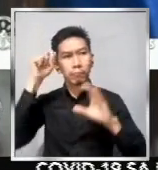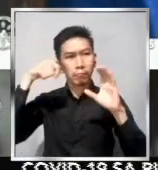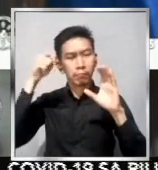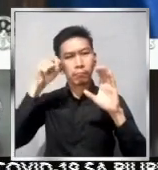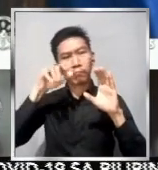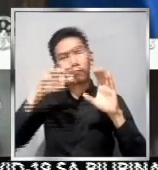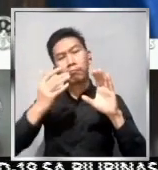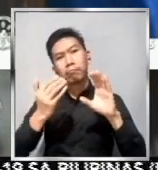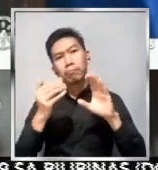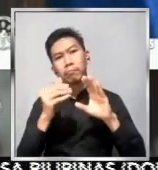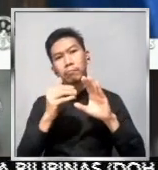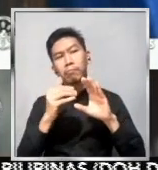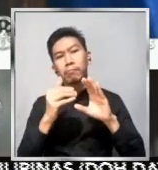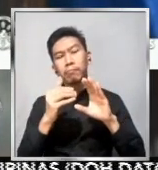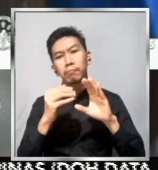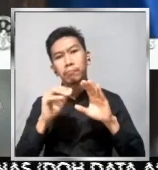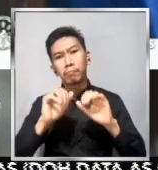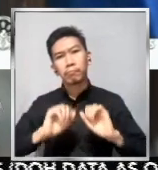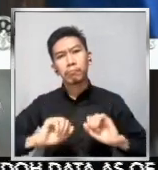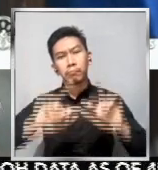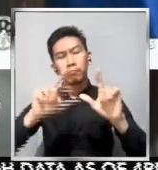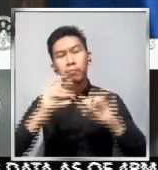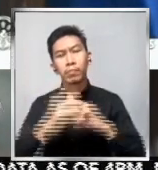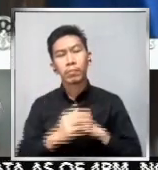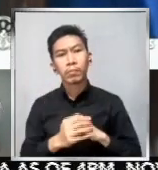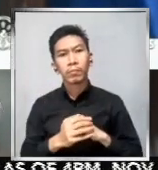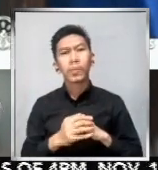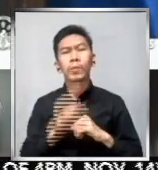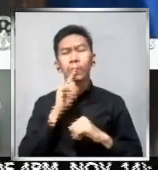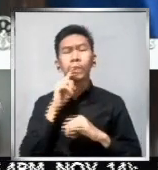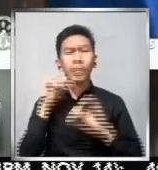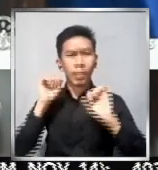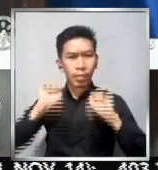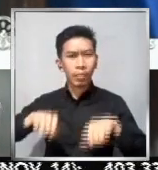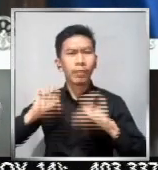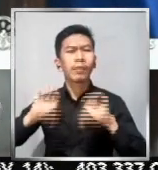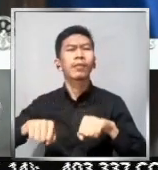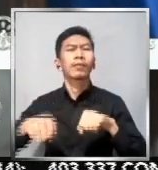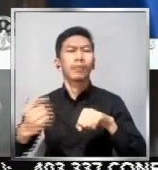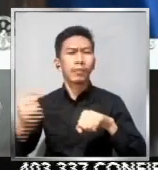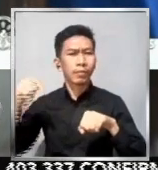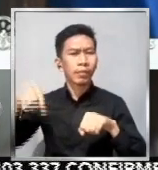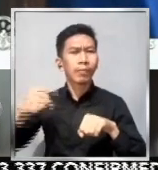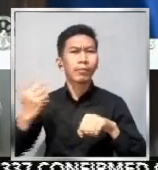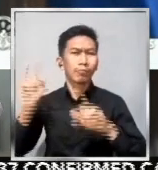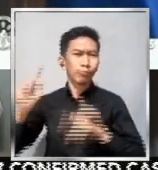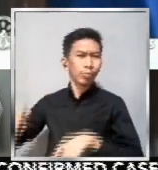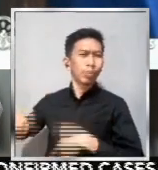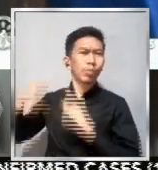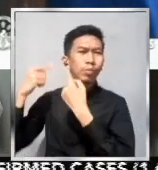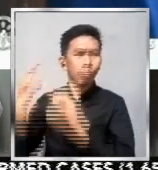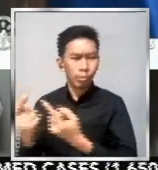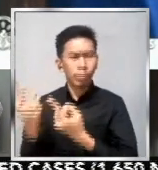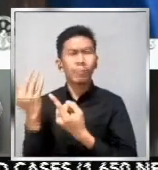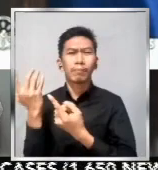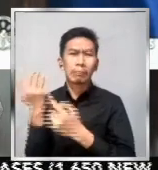Ilang pahirap na ng panahon. Babangon rin tayo. Mahirap